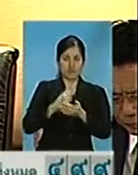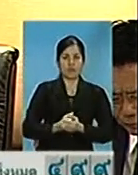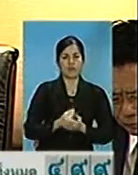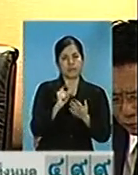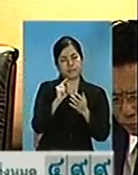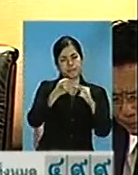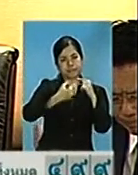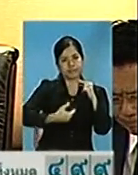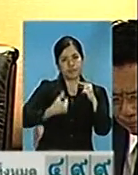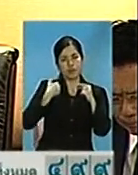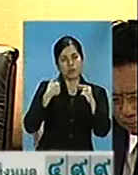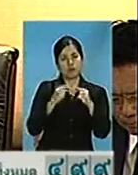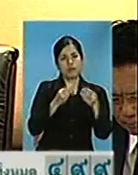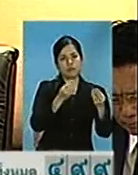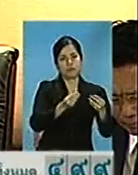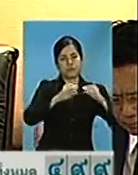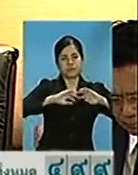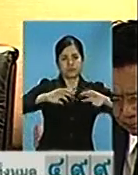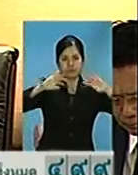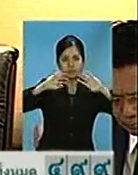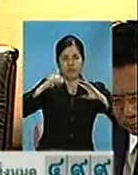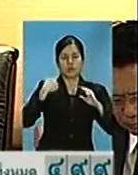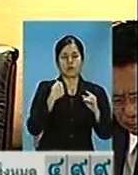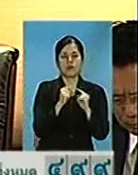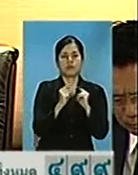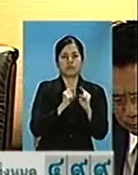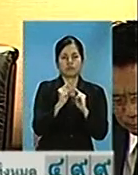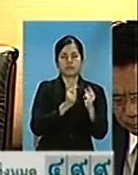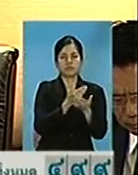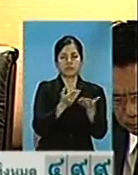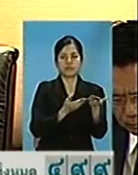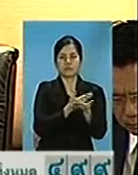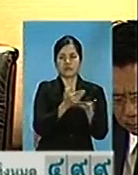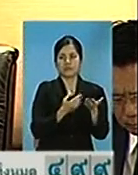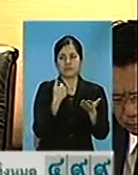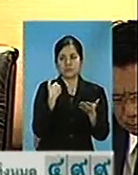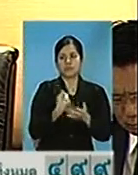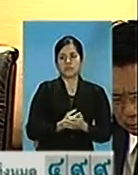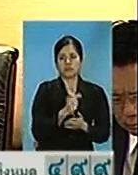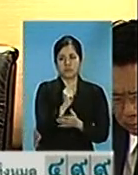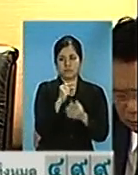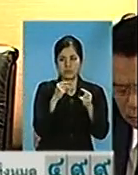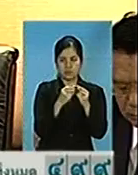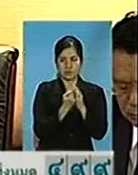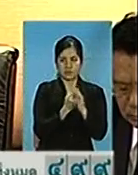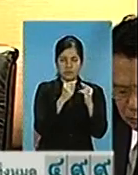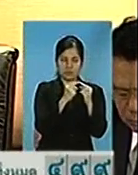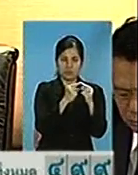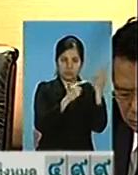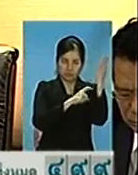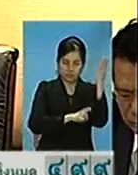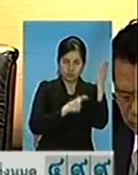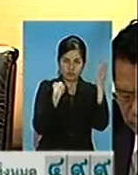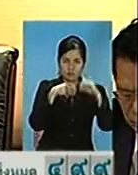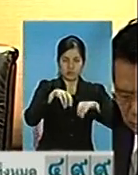ผู้ส่งออกจะต้องให้รัฐบาลไปช่วยเจรจารัฐบาลก็ไปช่วยเจรจาจะให้การยางแห่งประเทศไทยไปทำการตลาด